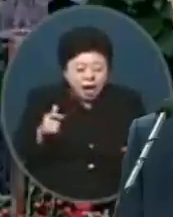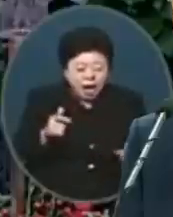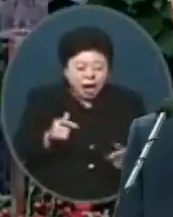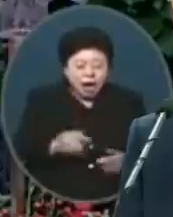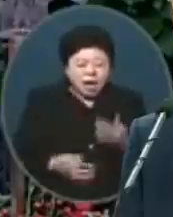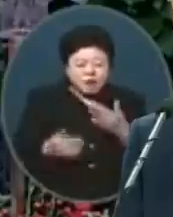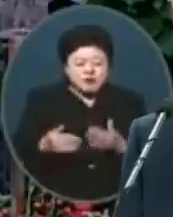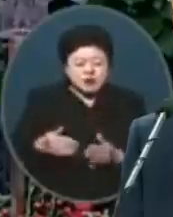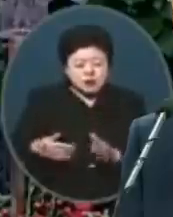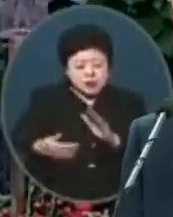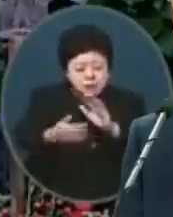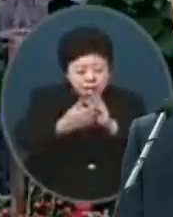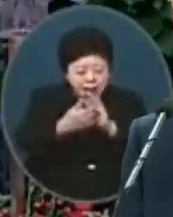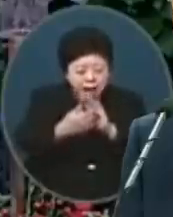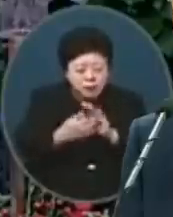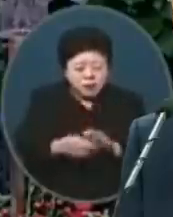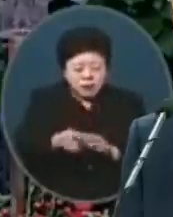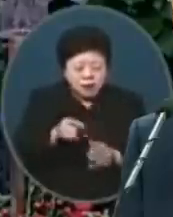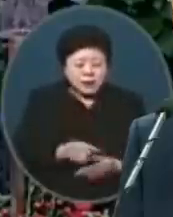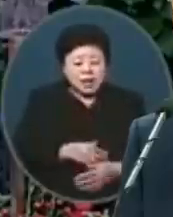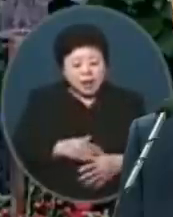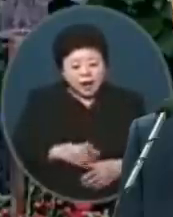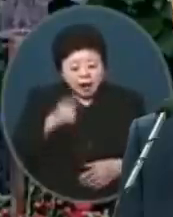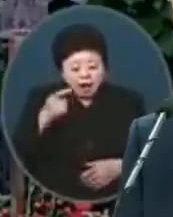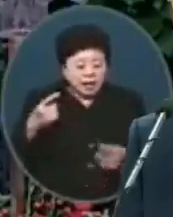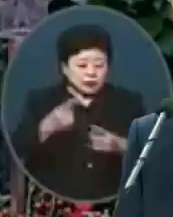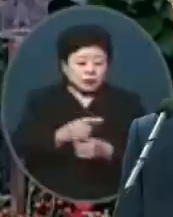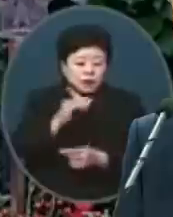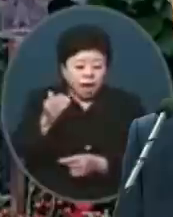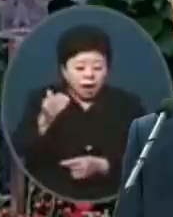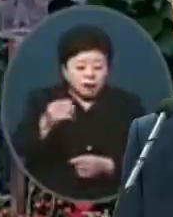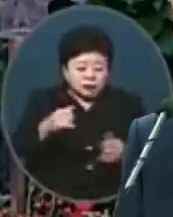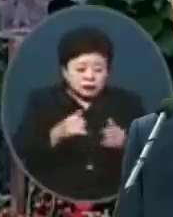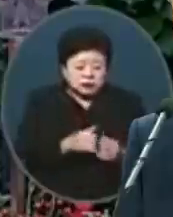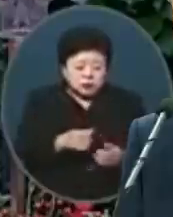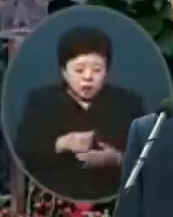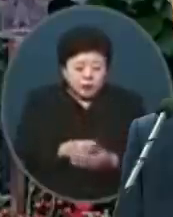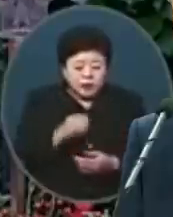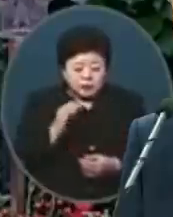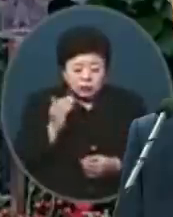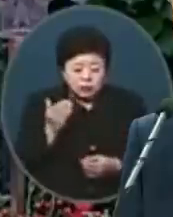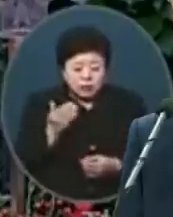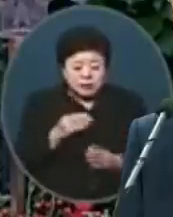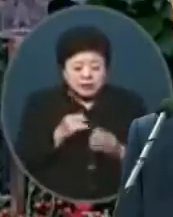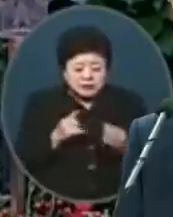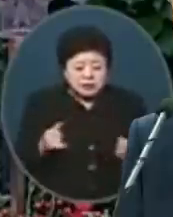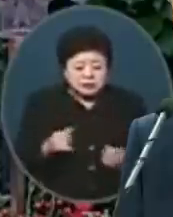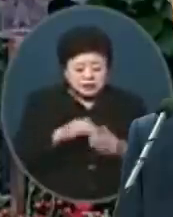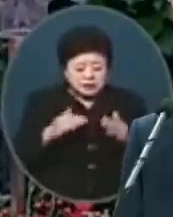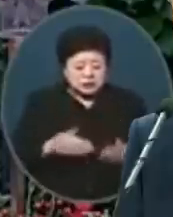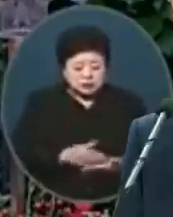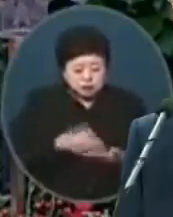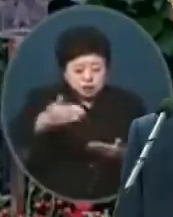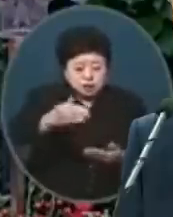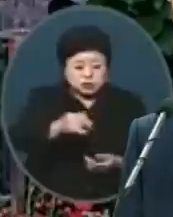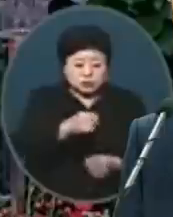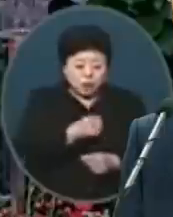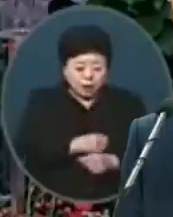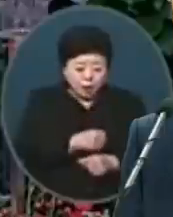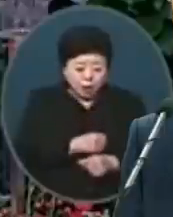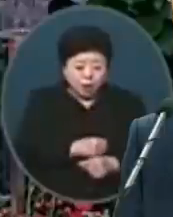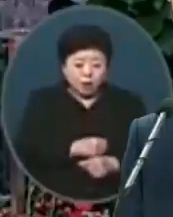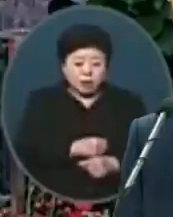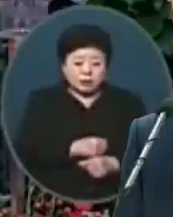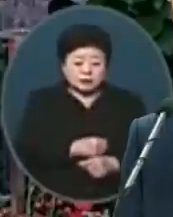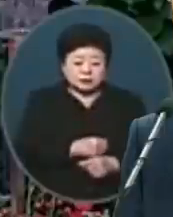세력을 멸하기도 하며 칼날을 피하기도 하며 연약한 가운데서 강하게 되기도 하며 전쟁에 용감하게 되어 이방 사람의 진을 물리치기도